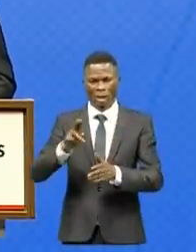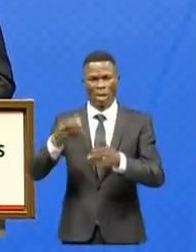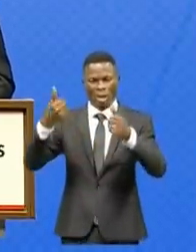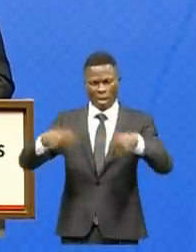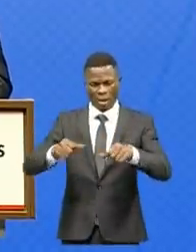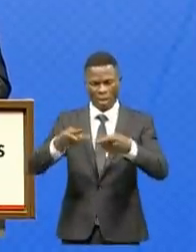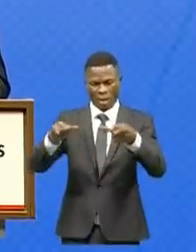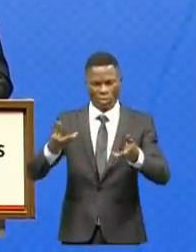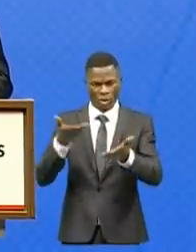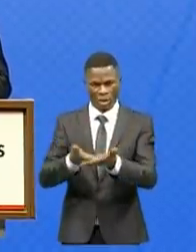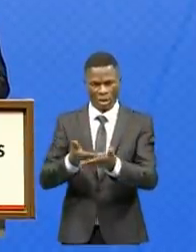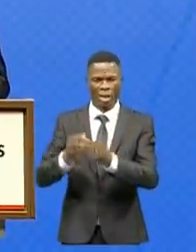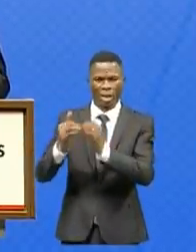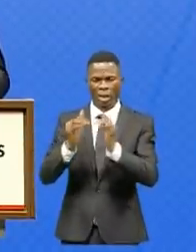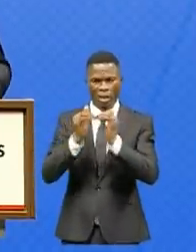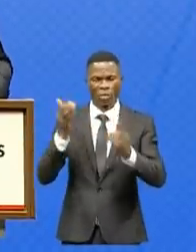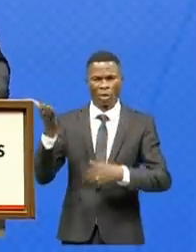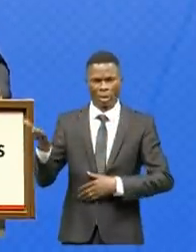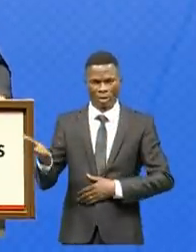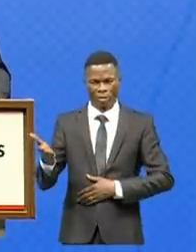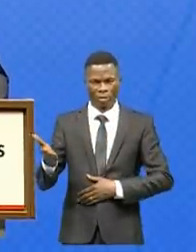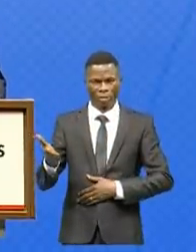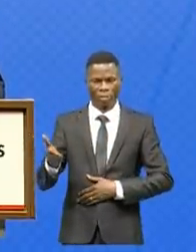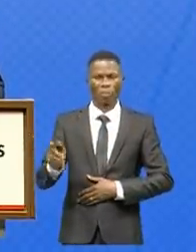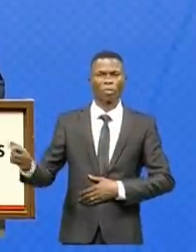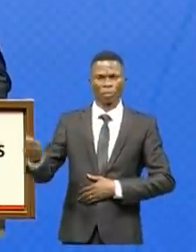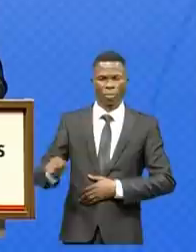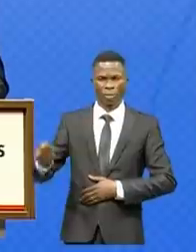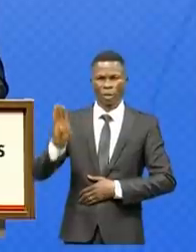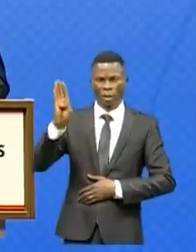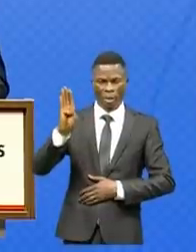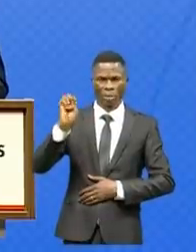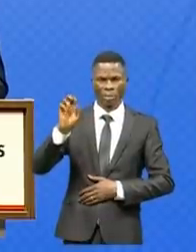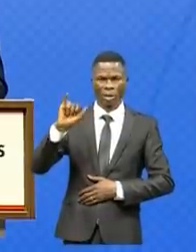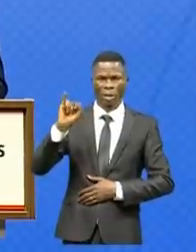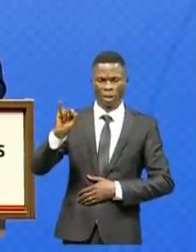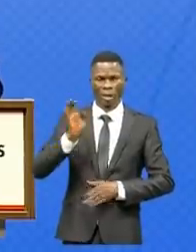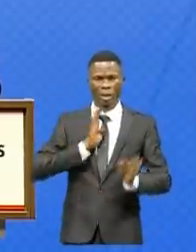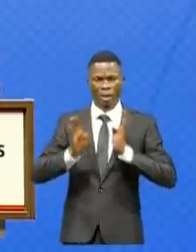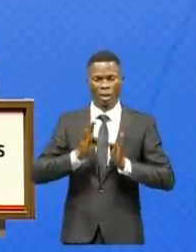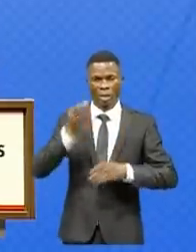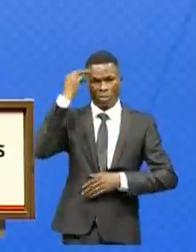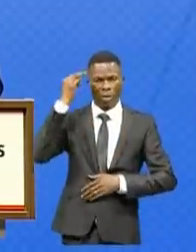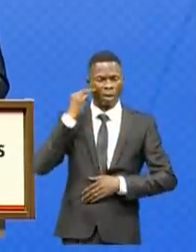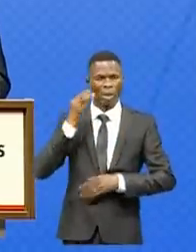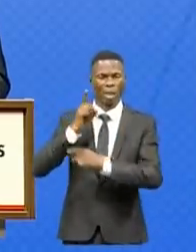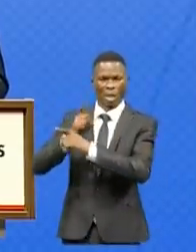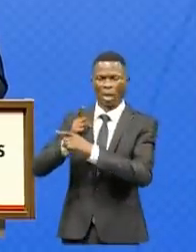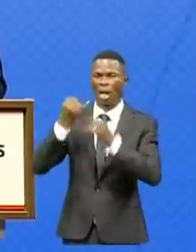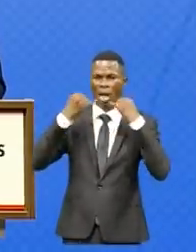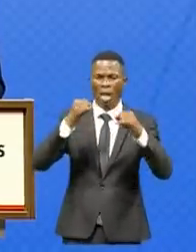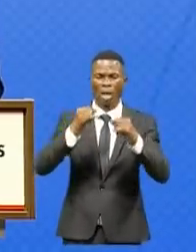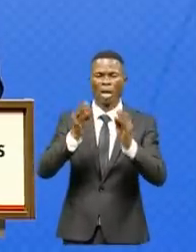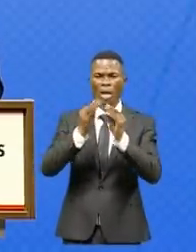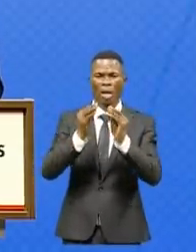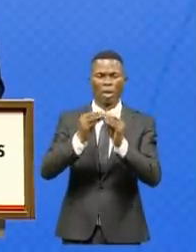un périmètre de sécurité. En territoire de Béni, le ministre de la Défense a informé le